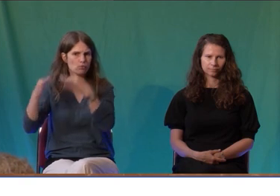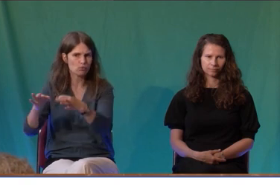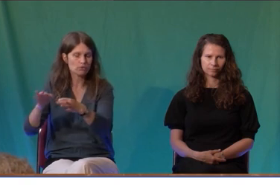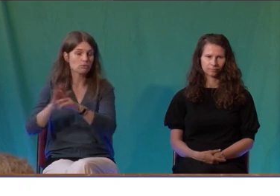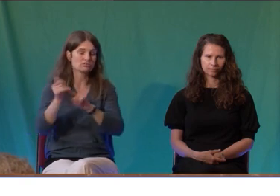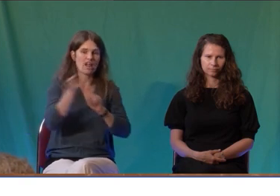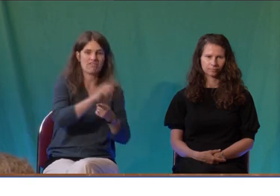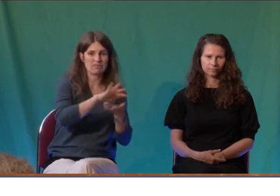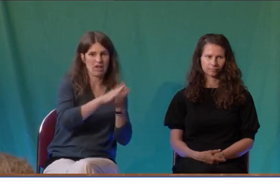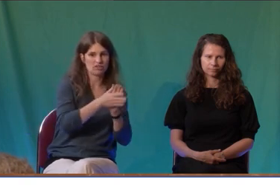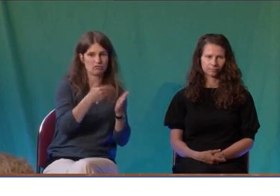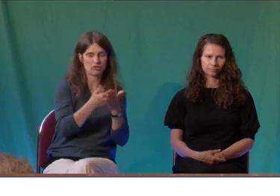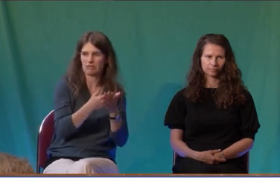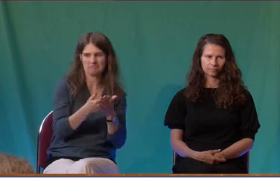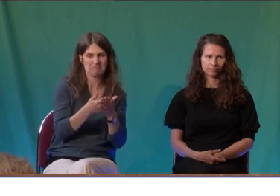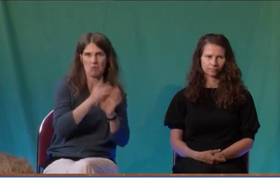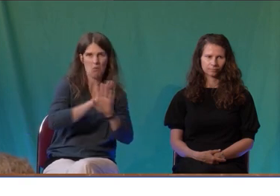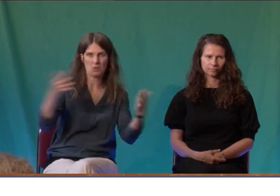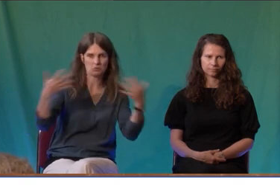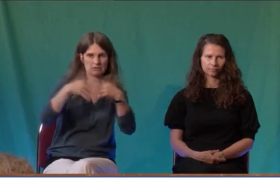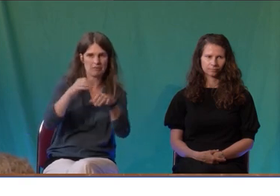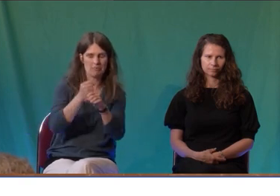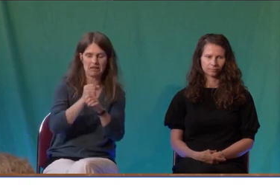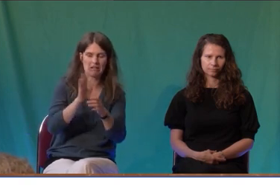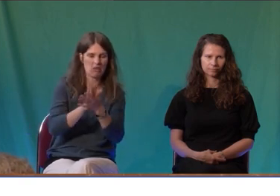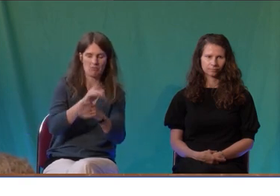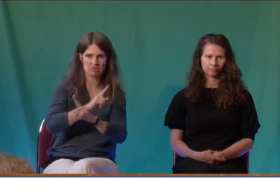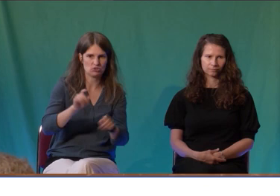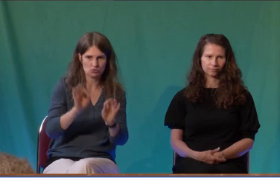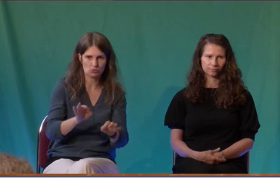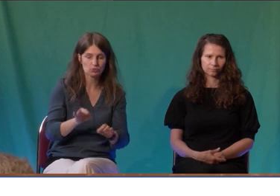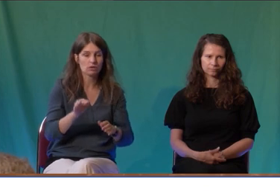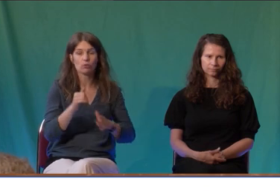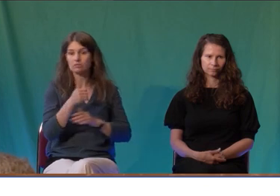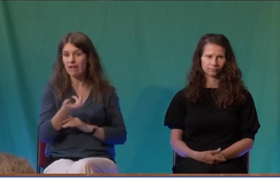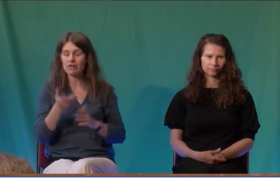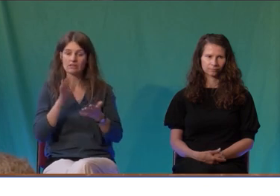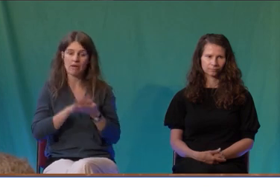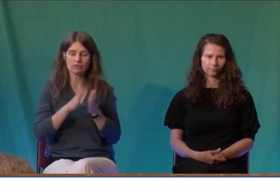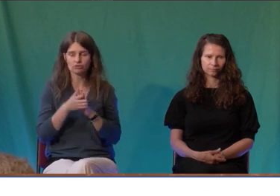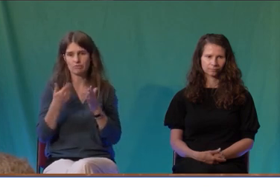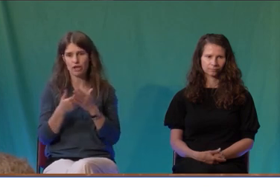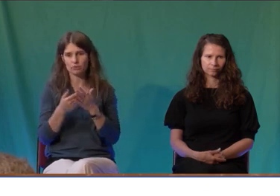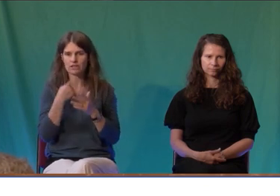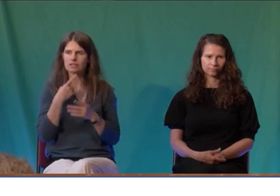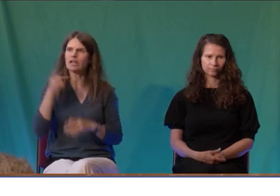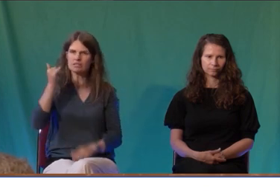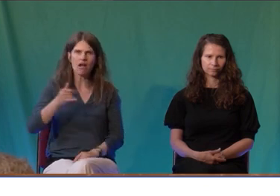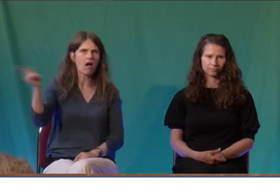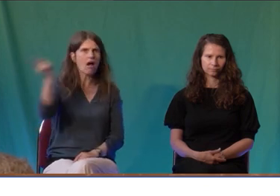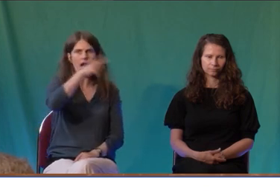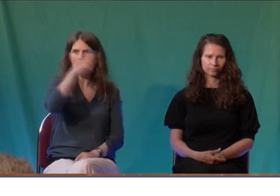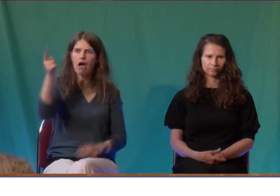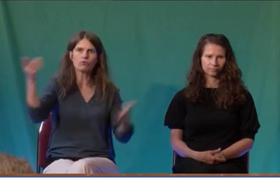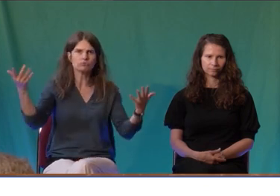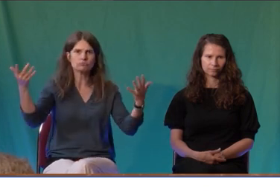Praxis gehört es wurde nicht gemacht und lief da nicht so gut und wir hatten auch Beispiel aus der Praxis wo gesagt wurde die sprechen miteinander und das